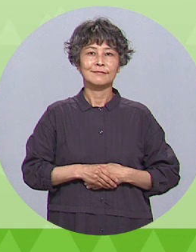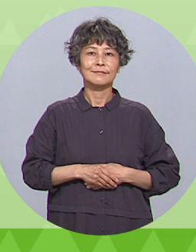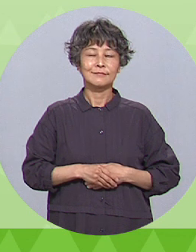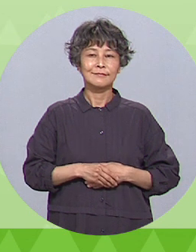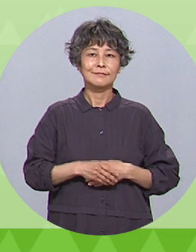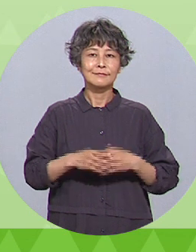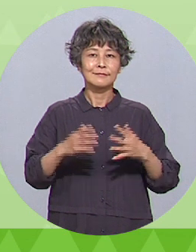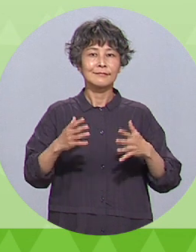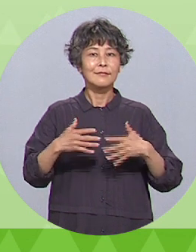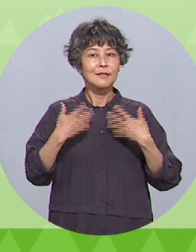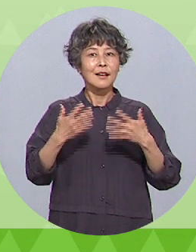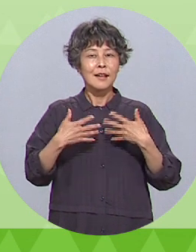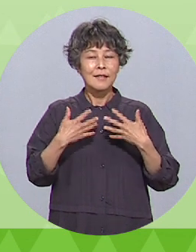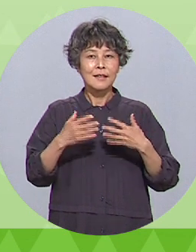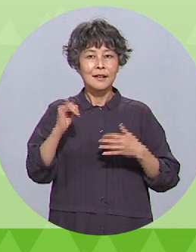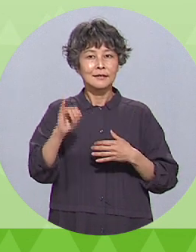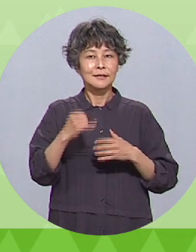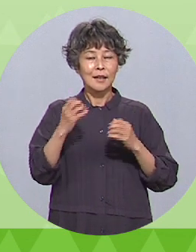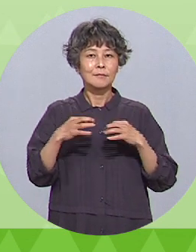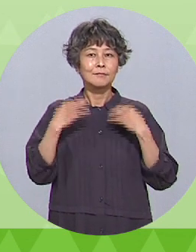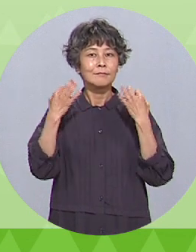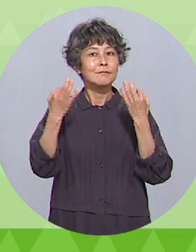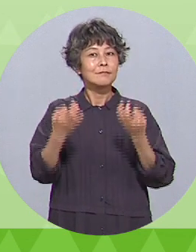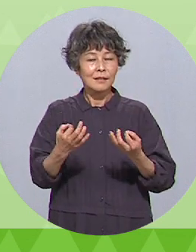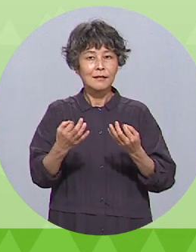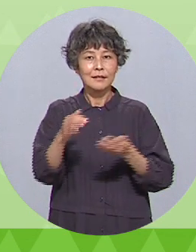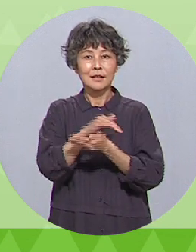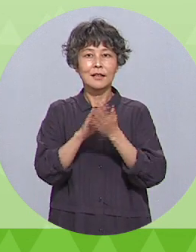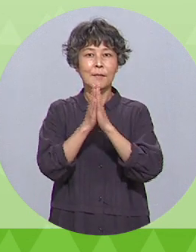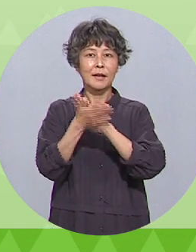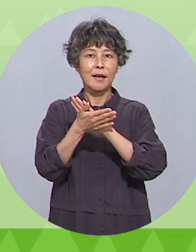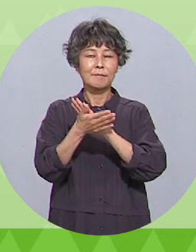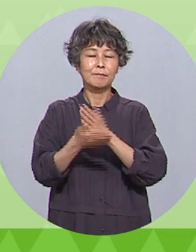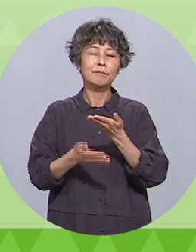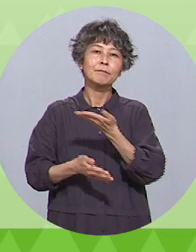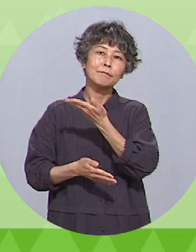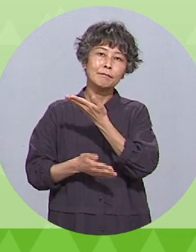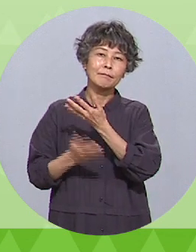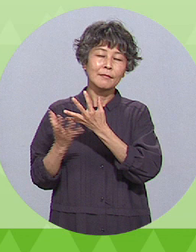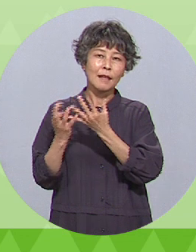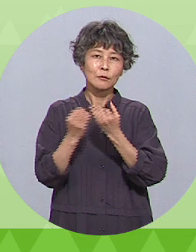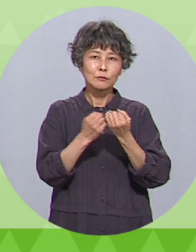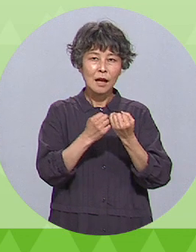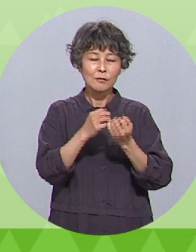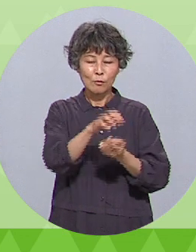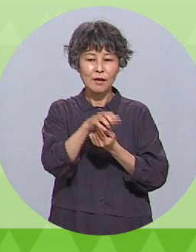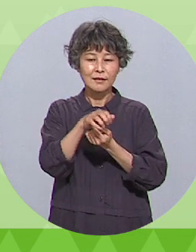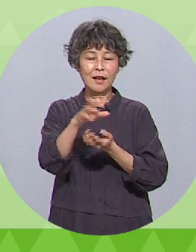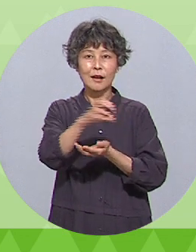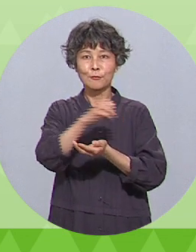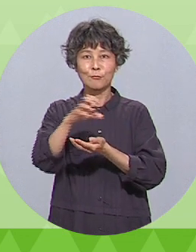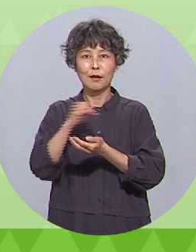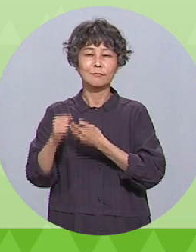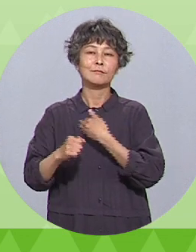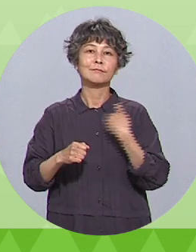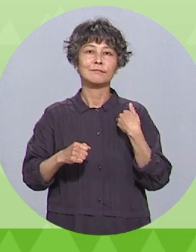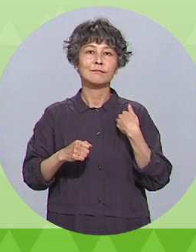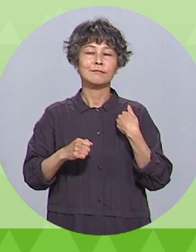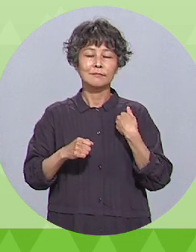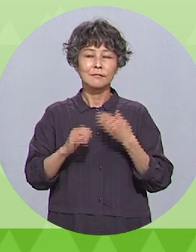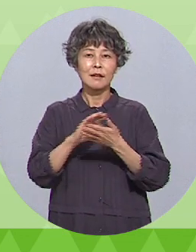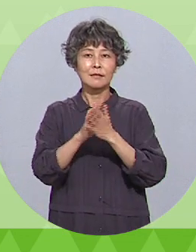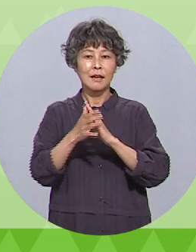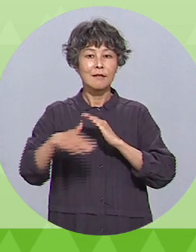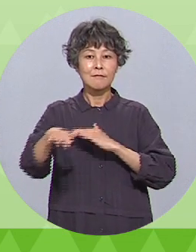うん、穏やかな気候と豊かな自然に恵まれている埼玉県では、こんなにたくさんの種類の野菜が採れるんです。 県